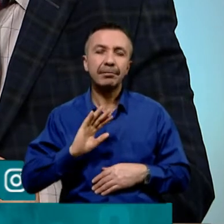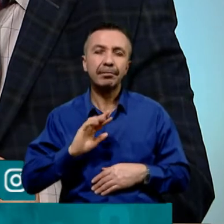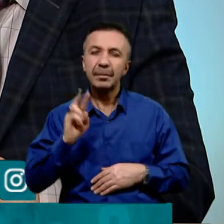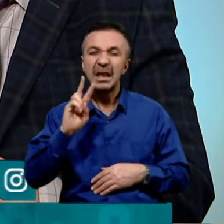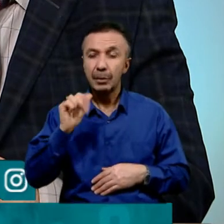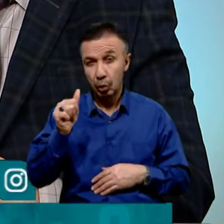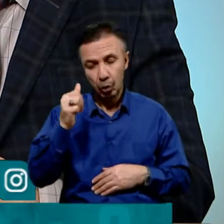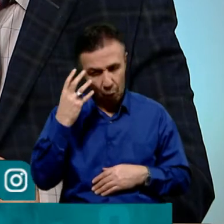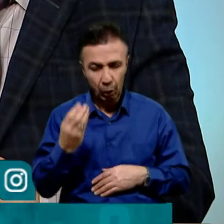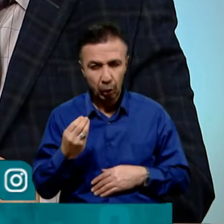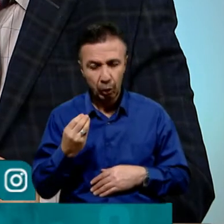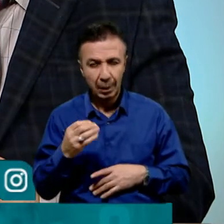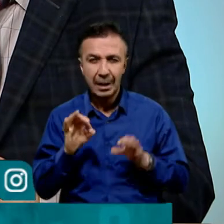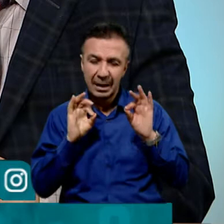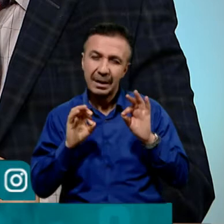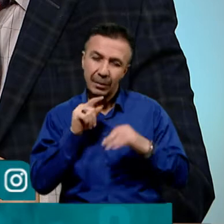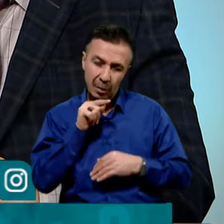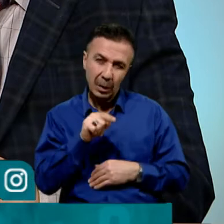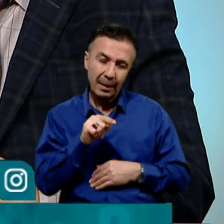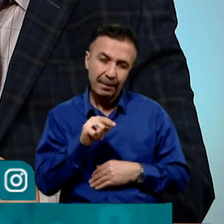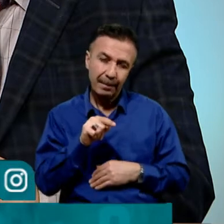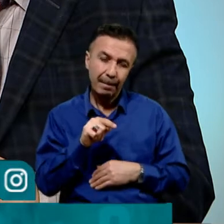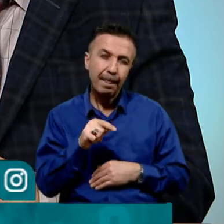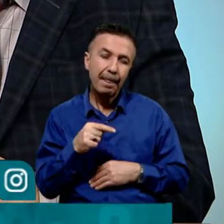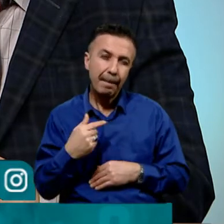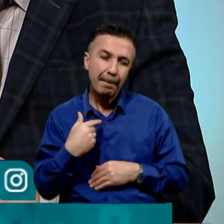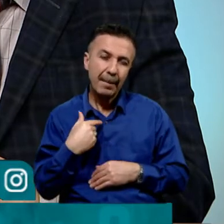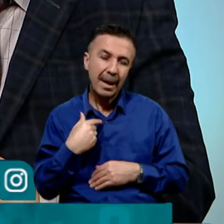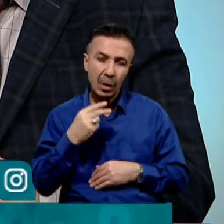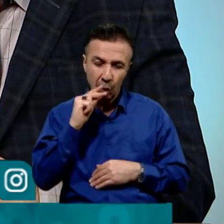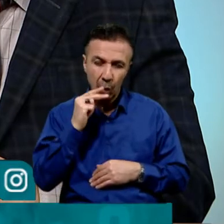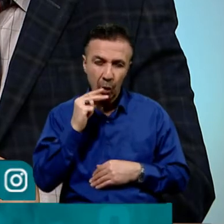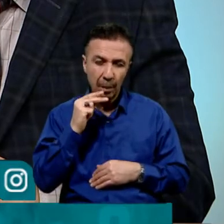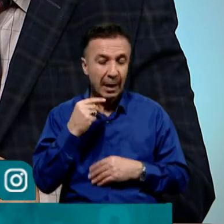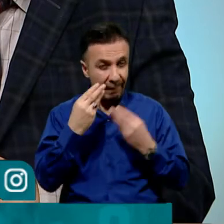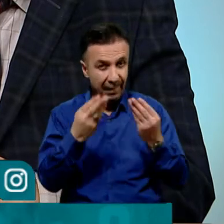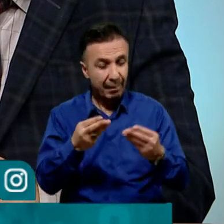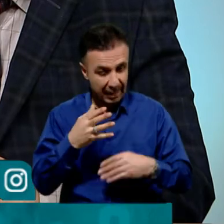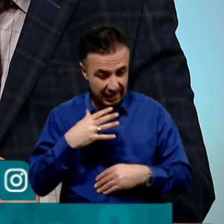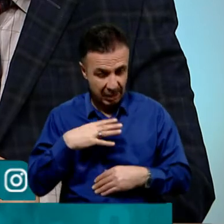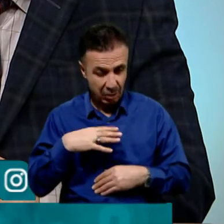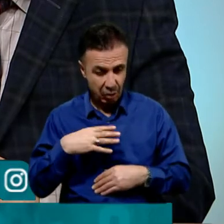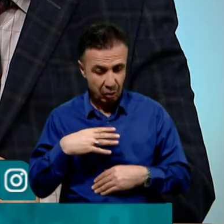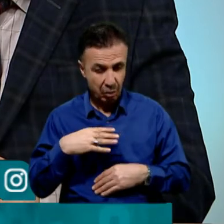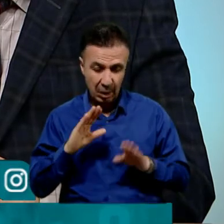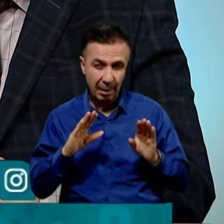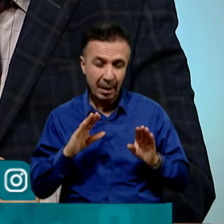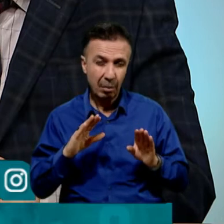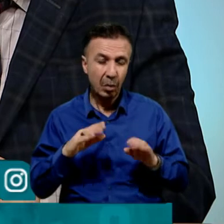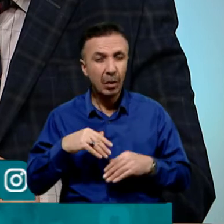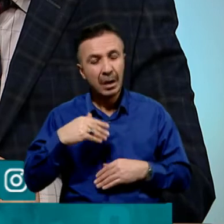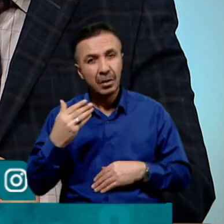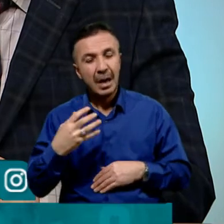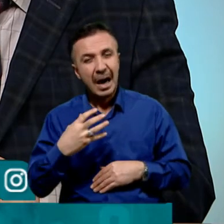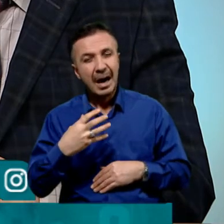Şimdi bunu hani ben bir kuruma falan vermek istiyorum ama bunu hani daha sonra bir